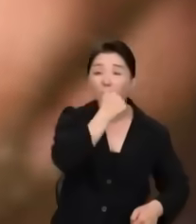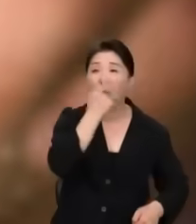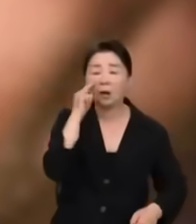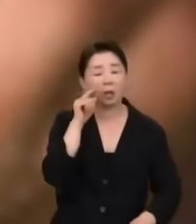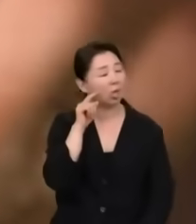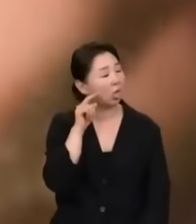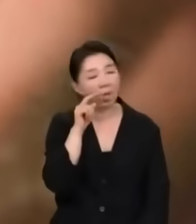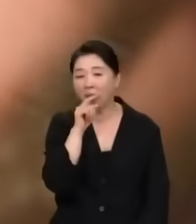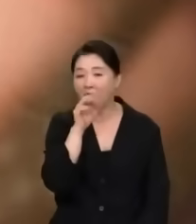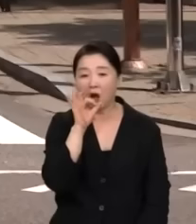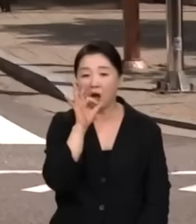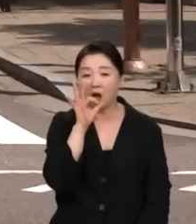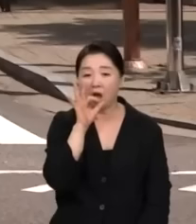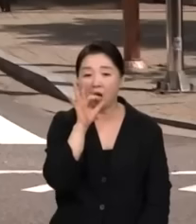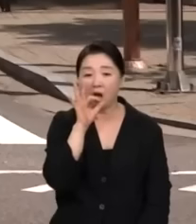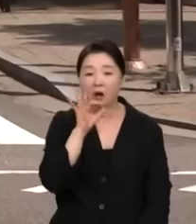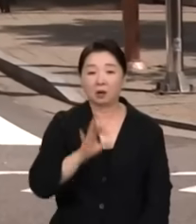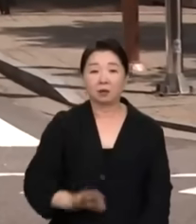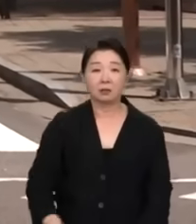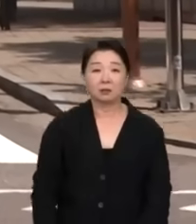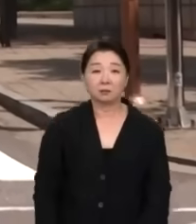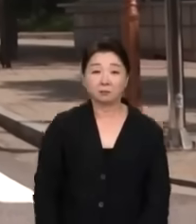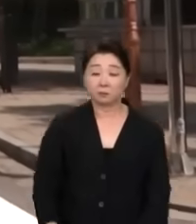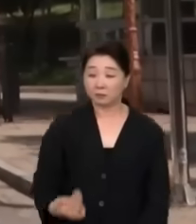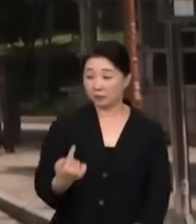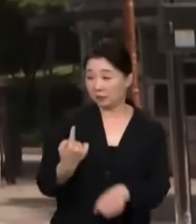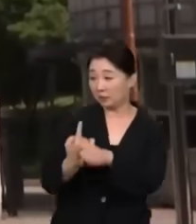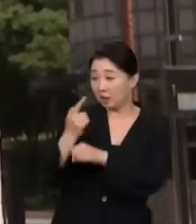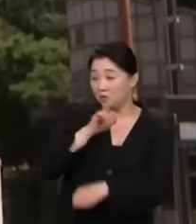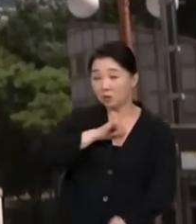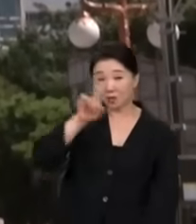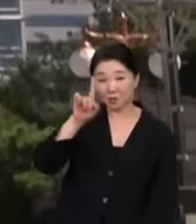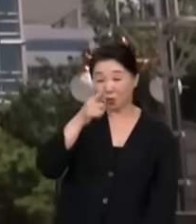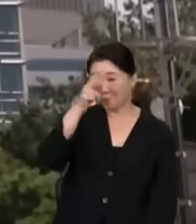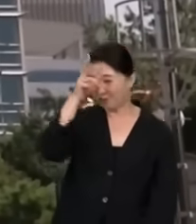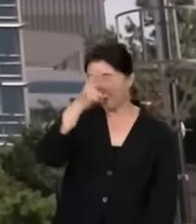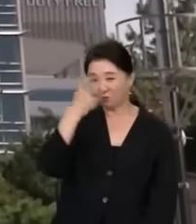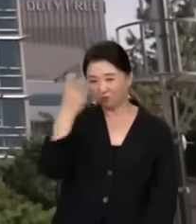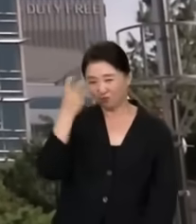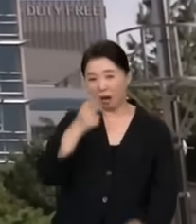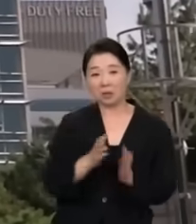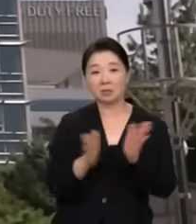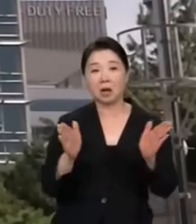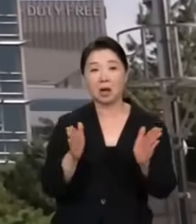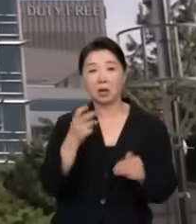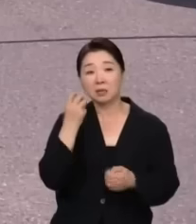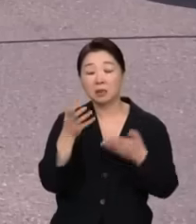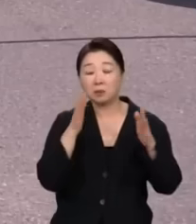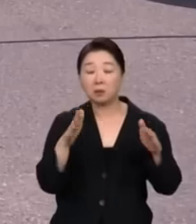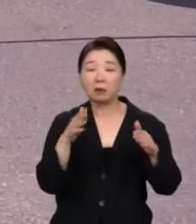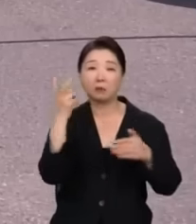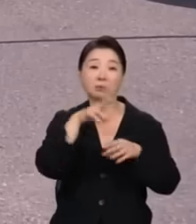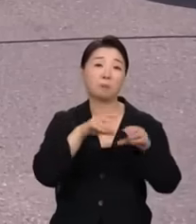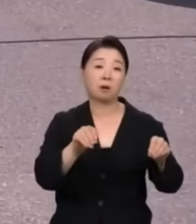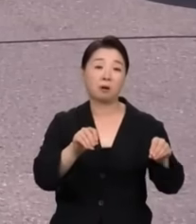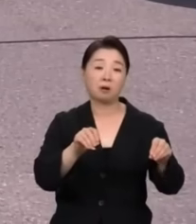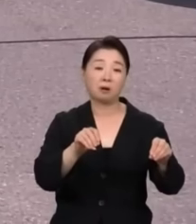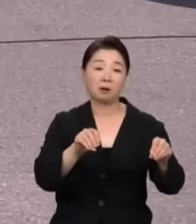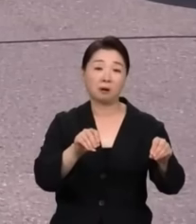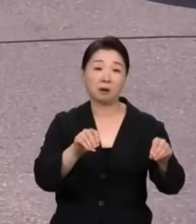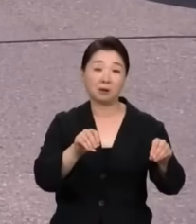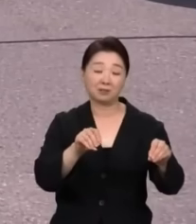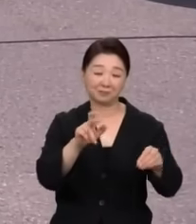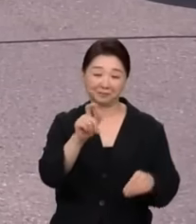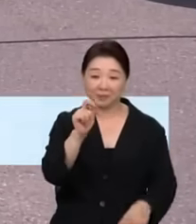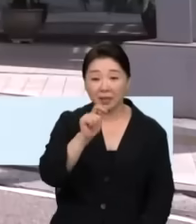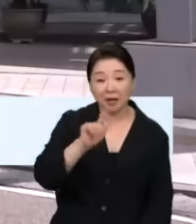쉽지 않다는 점입니다. 지난해 신고를 받고 경찰이 수사에 들어갔지만 석 달 만에 수사가 멈췄습니다.